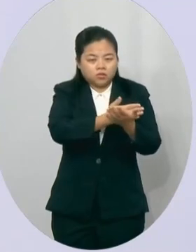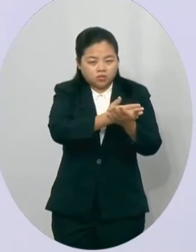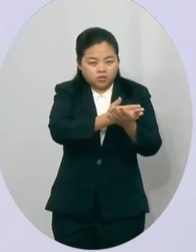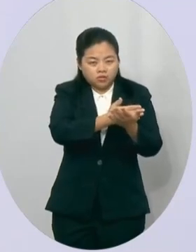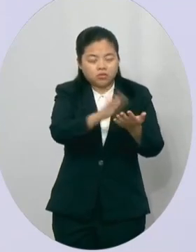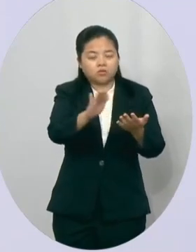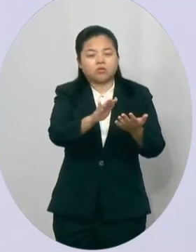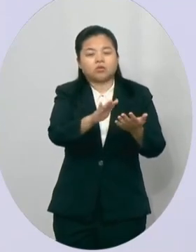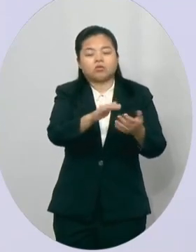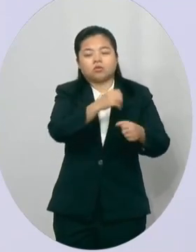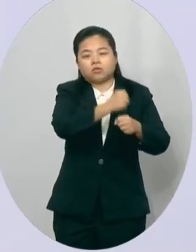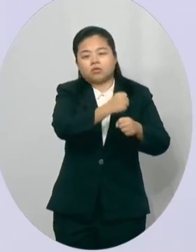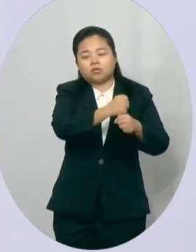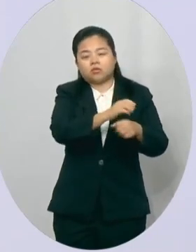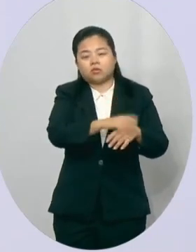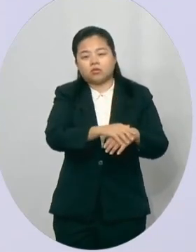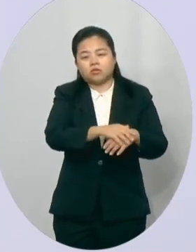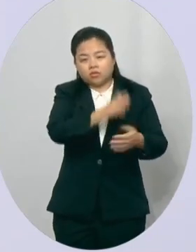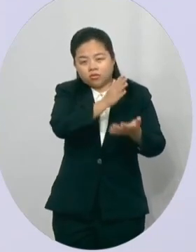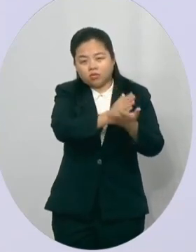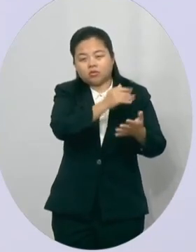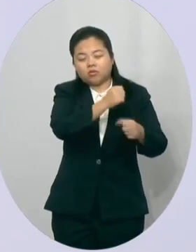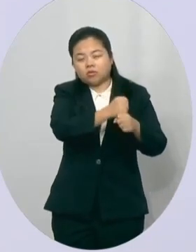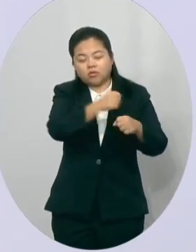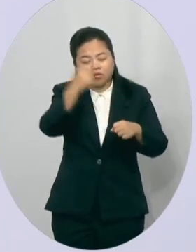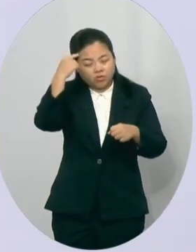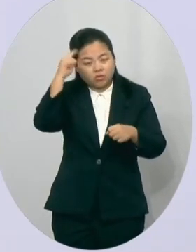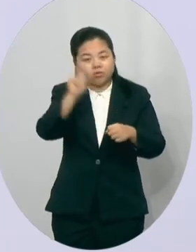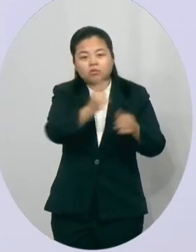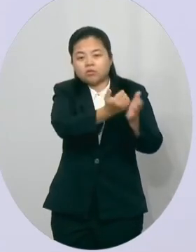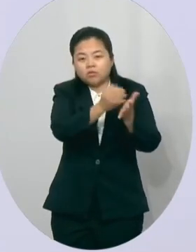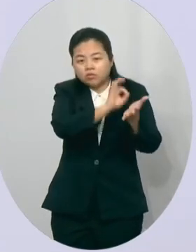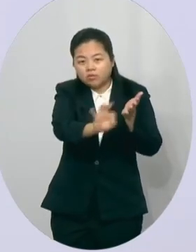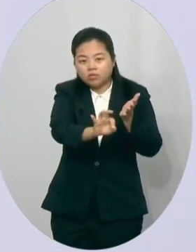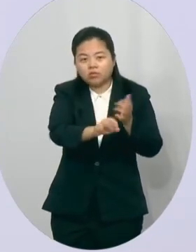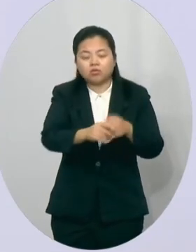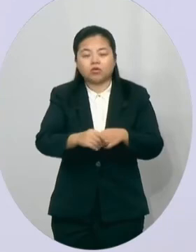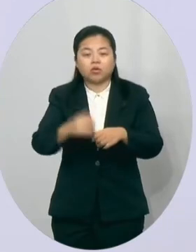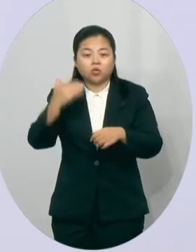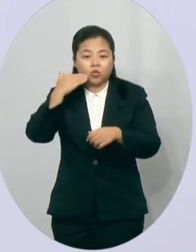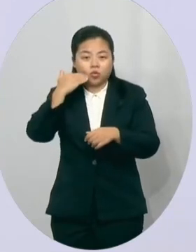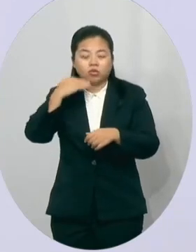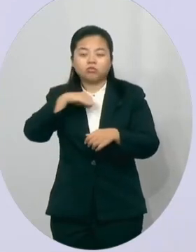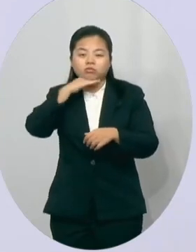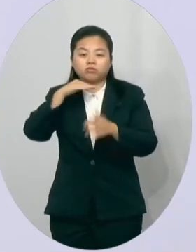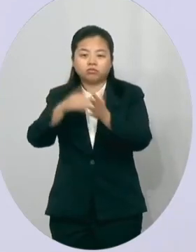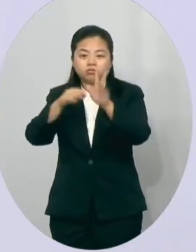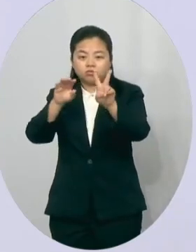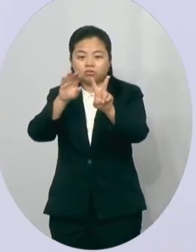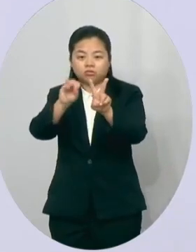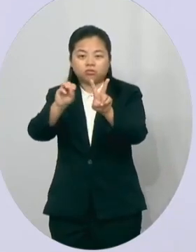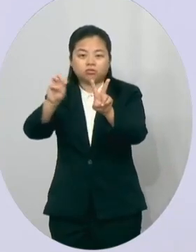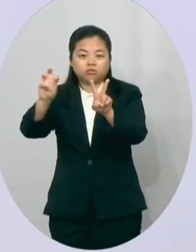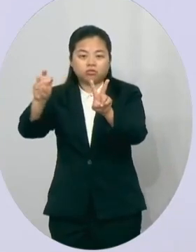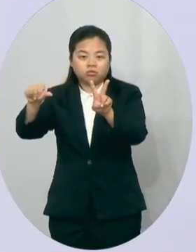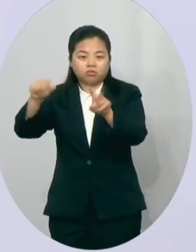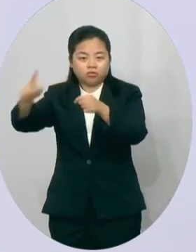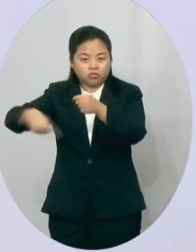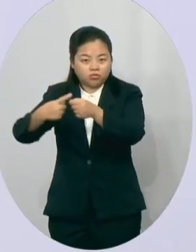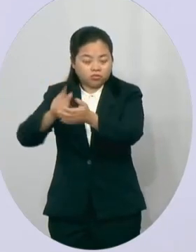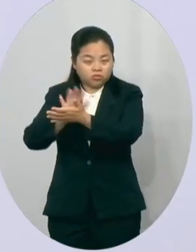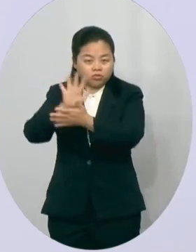拆除，他说要除役备用。换句话说，即使到了2035年以后，